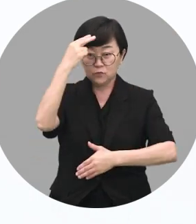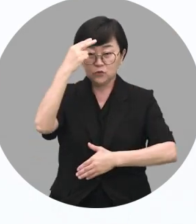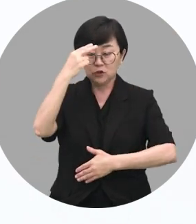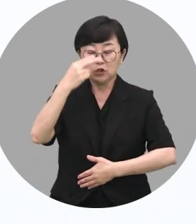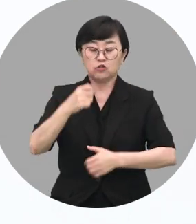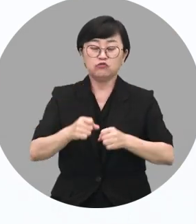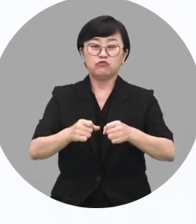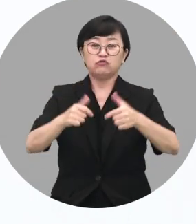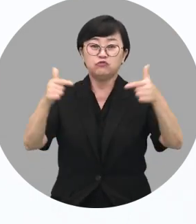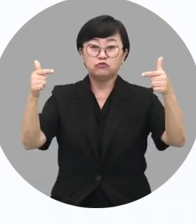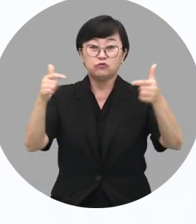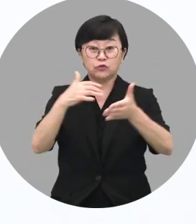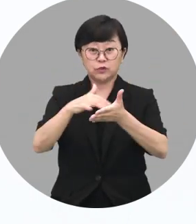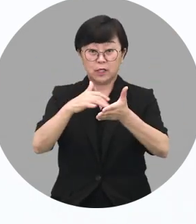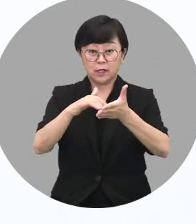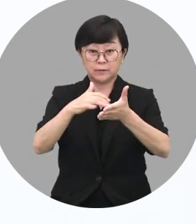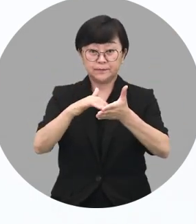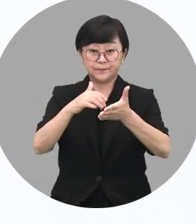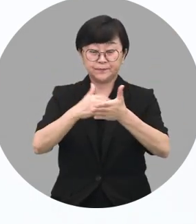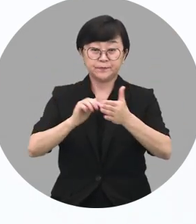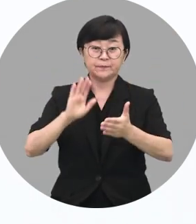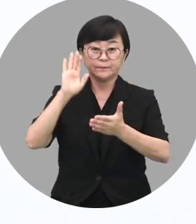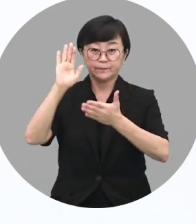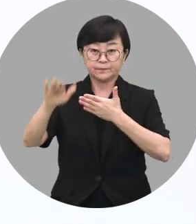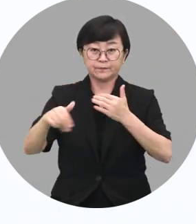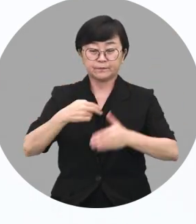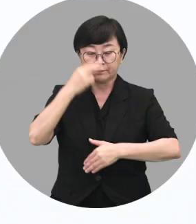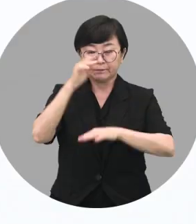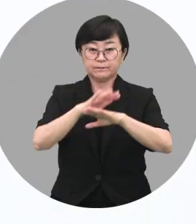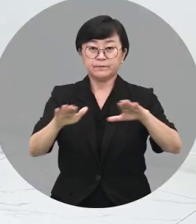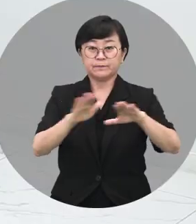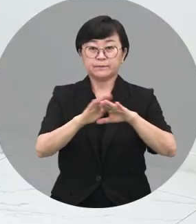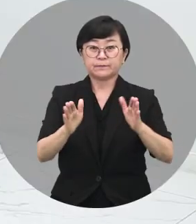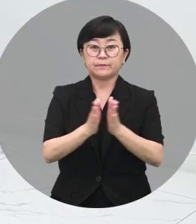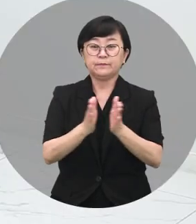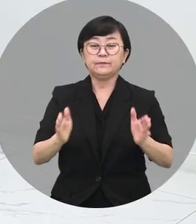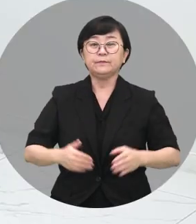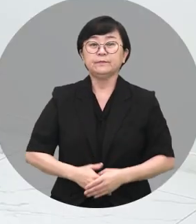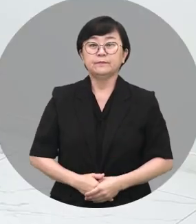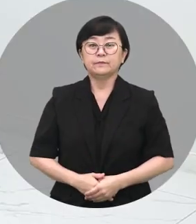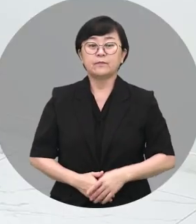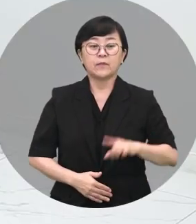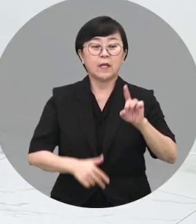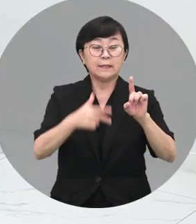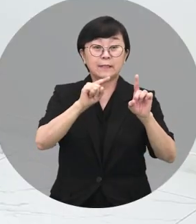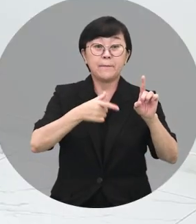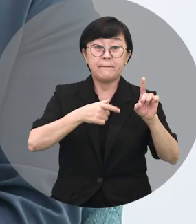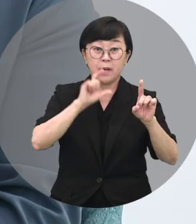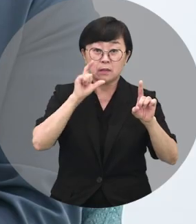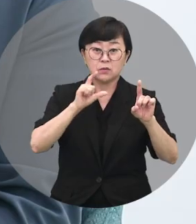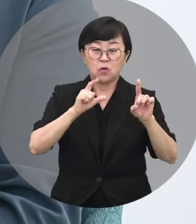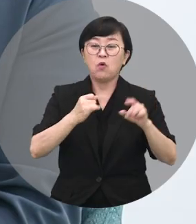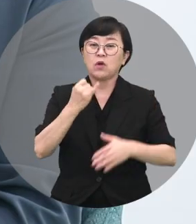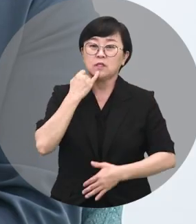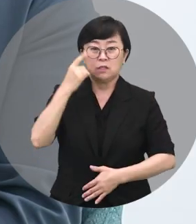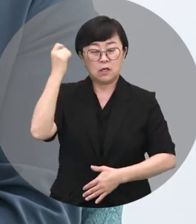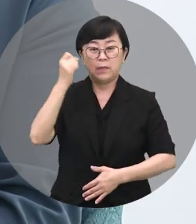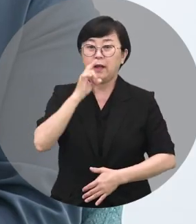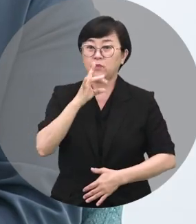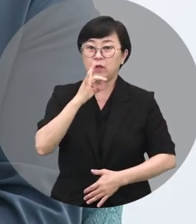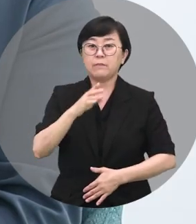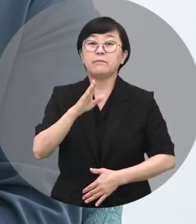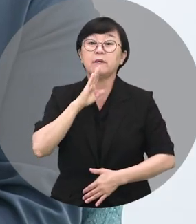수치가 높아졌다가 그 이후로 알코올 분해가 시작이 됩니다. 그러면 한 잔만 마셔도 방심하면 안 되겠네요. 네,